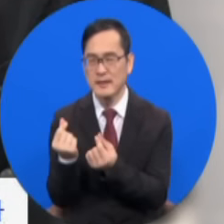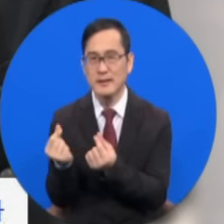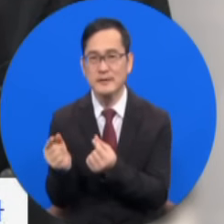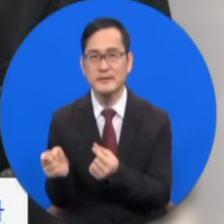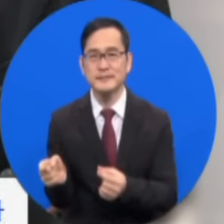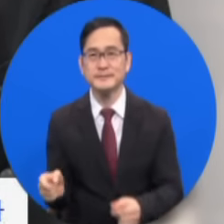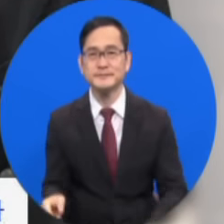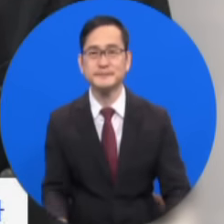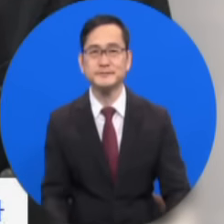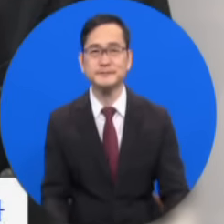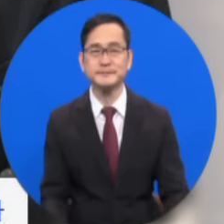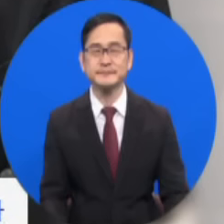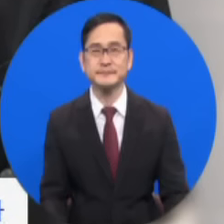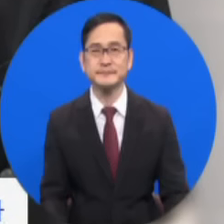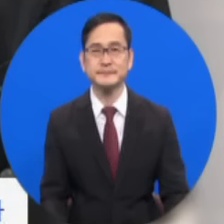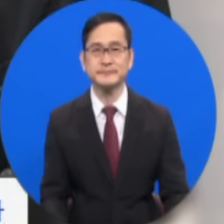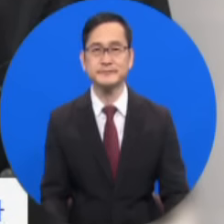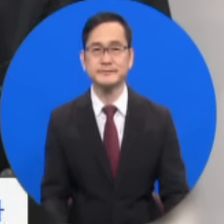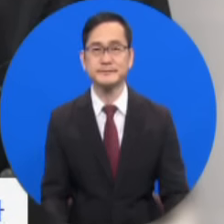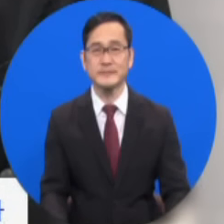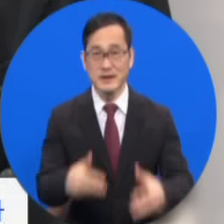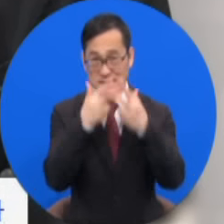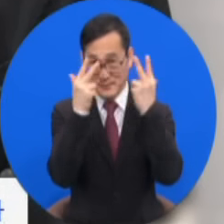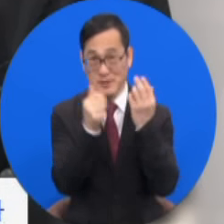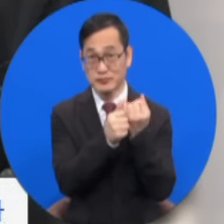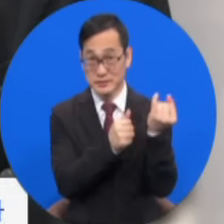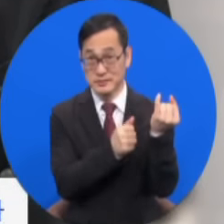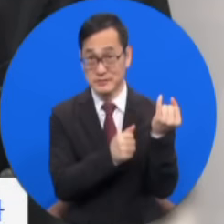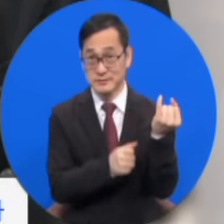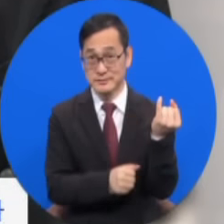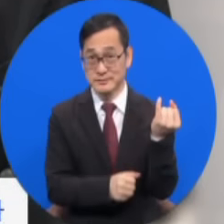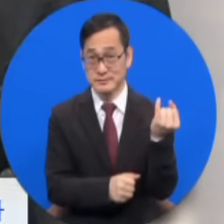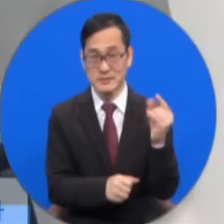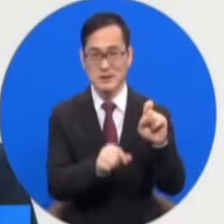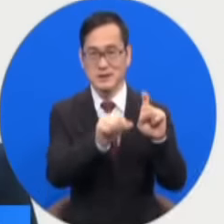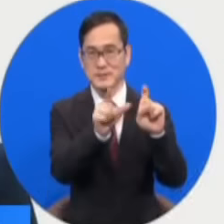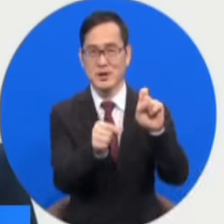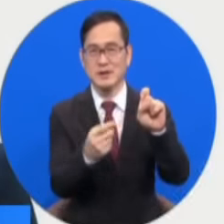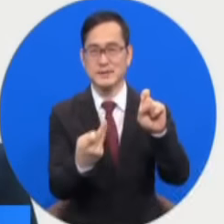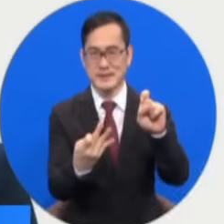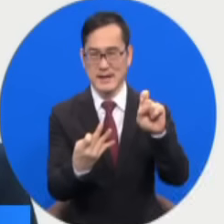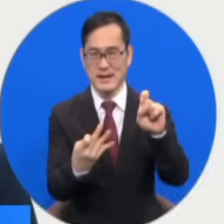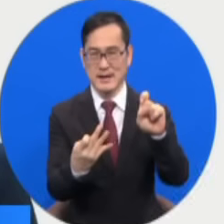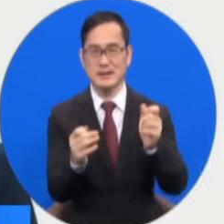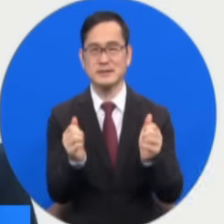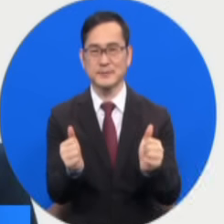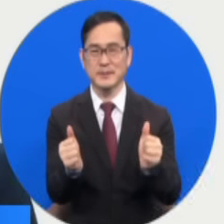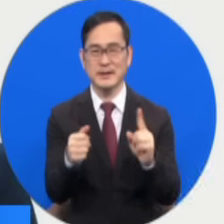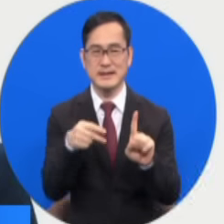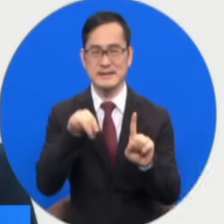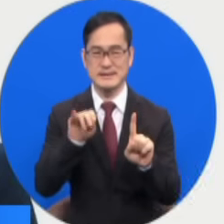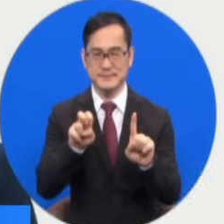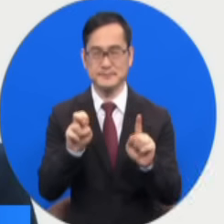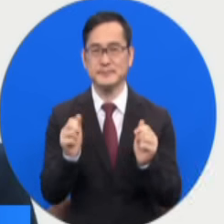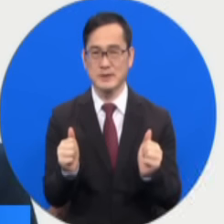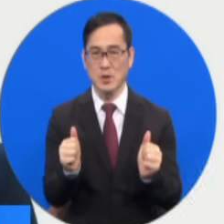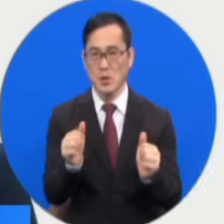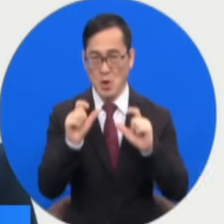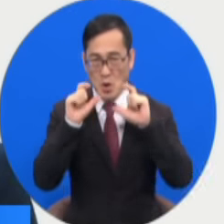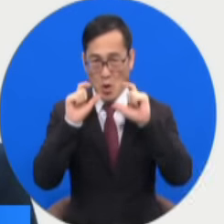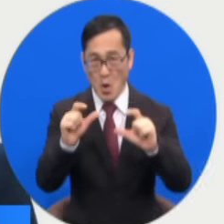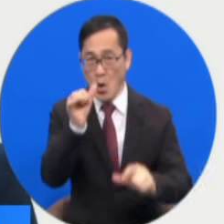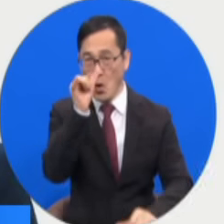정영지 사님 이제 이제 김혜경 씨에 대해서 어 14일에 일심 선고가 나오지 않습니까 네네 그러니까